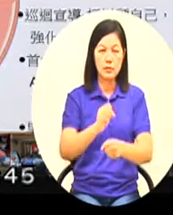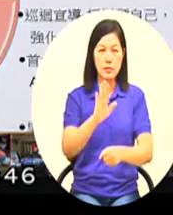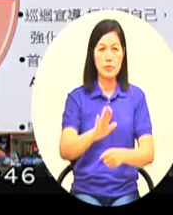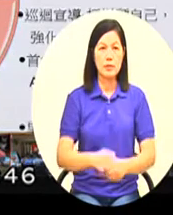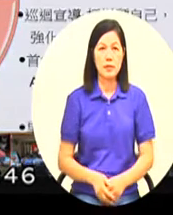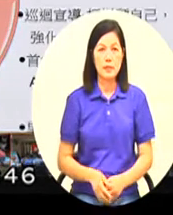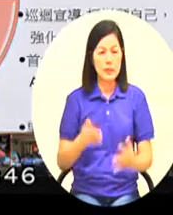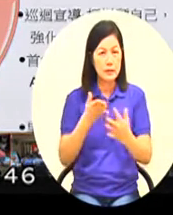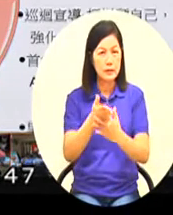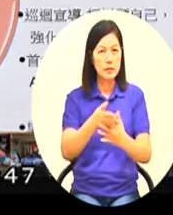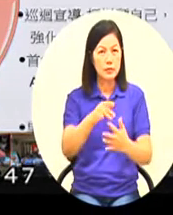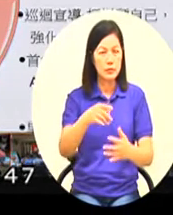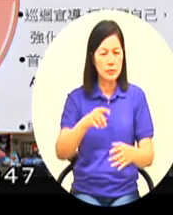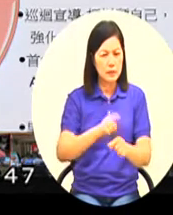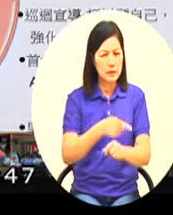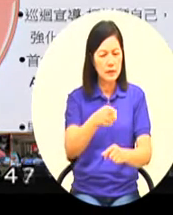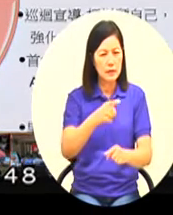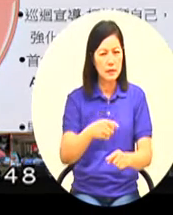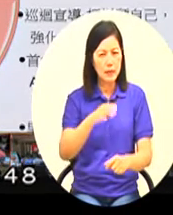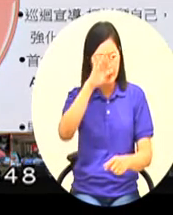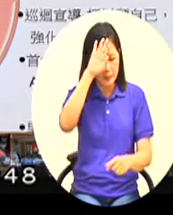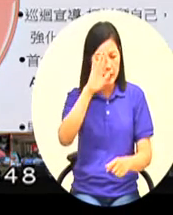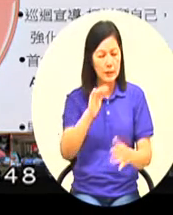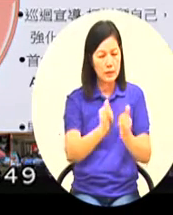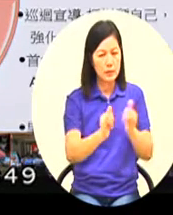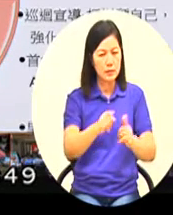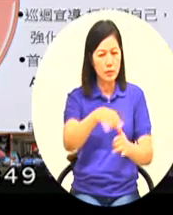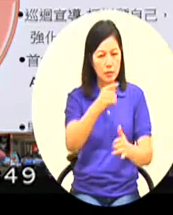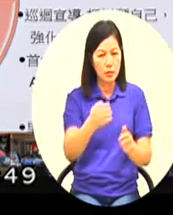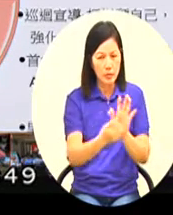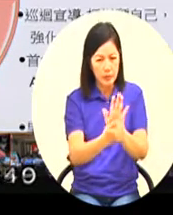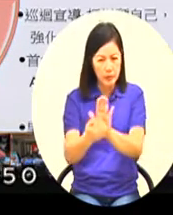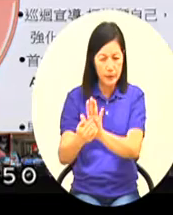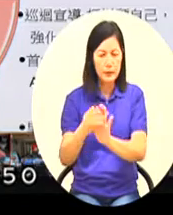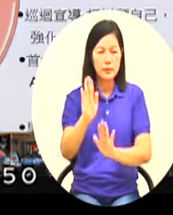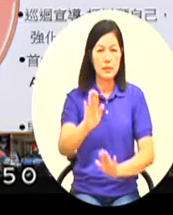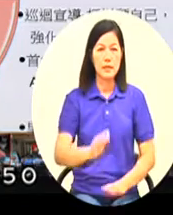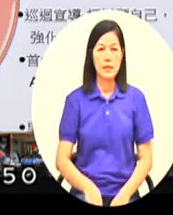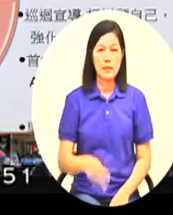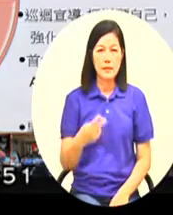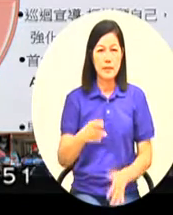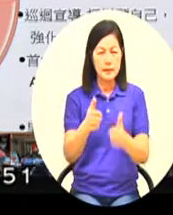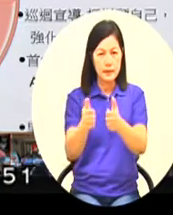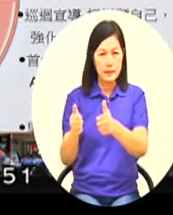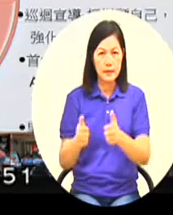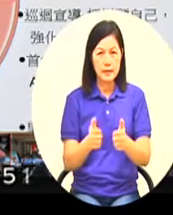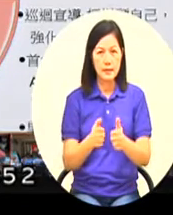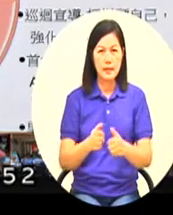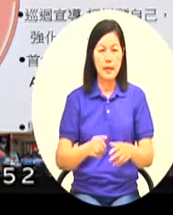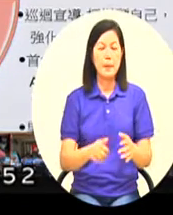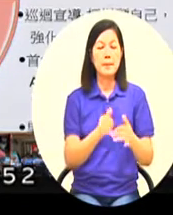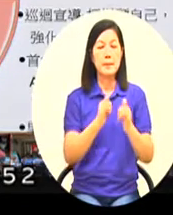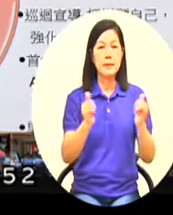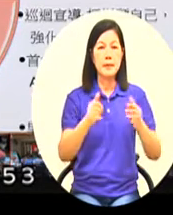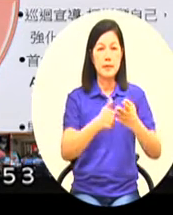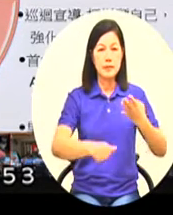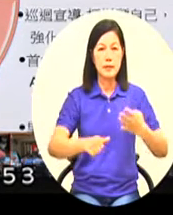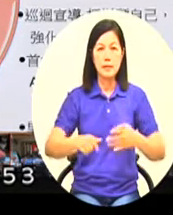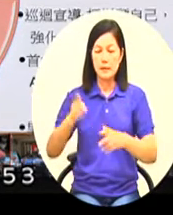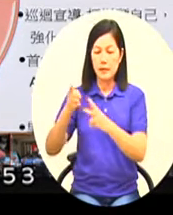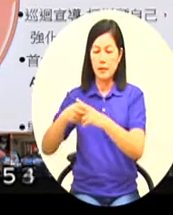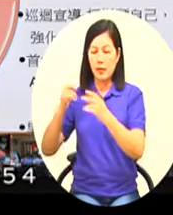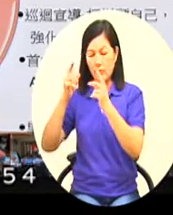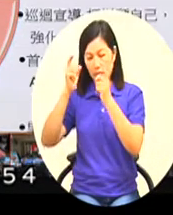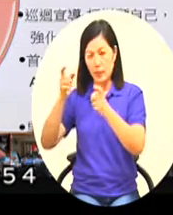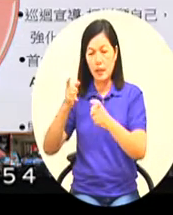些疑似的病患，我们做相关的一些阻绝工作，那并且感谢我们的民生医院跟我们的小港医院做后续的立